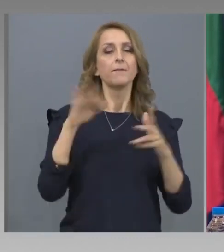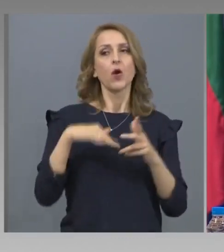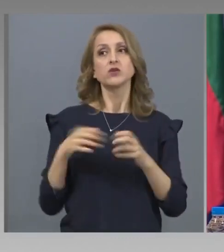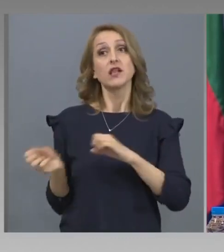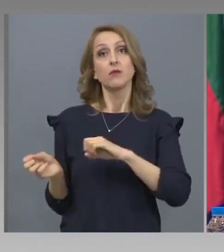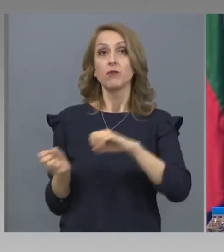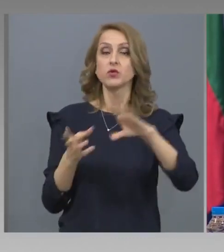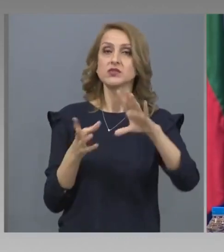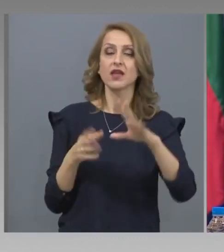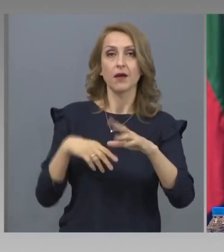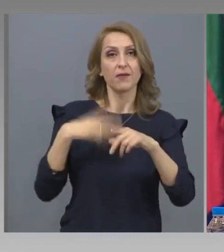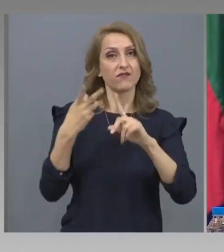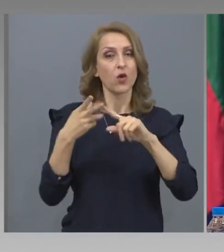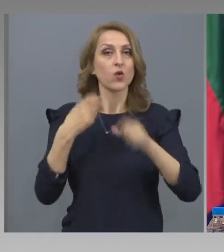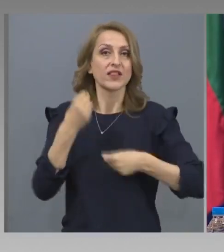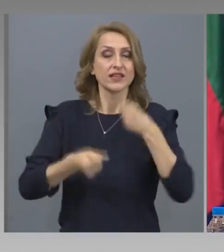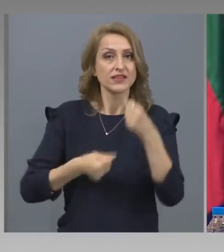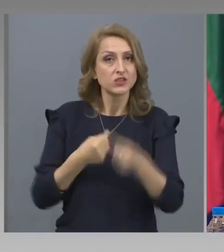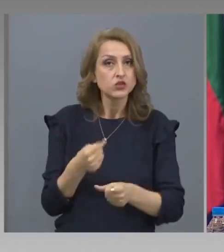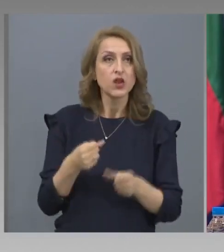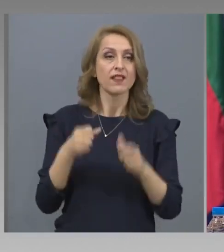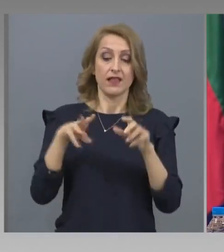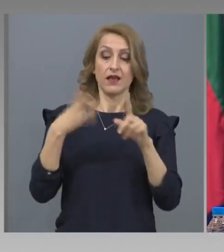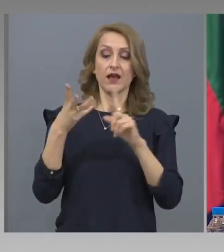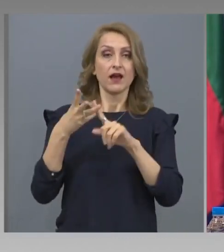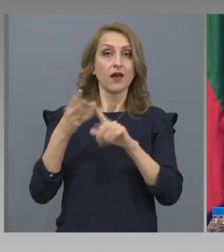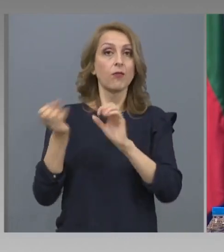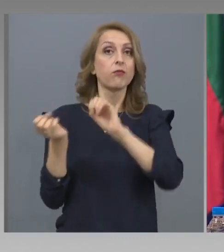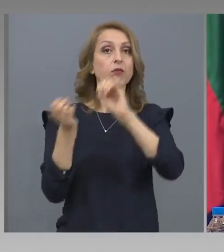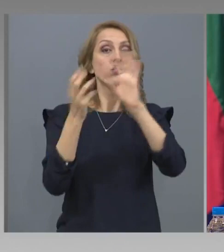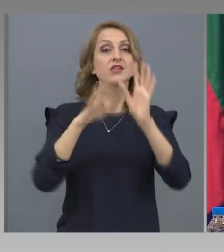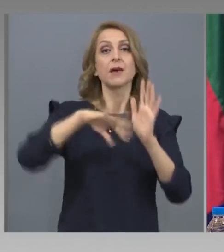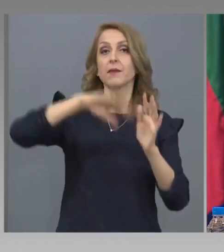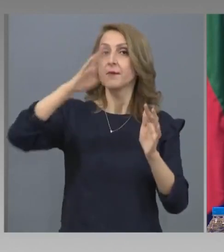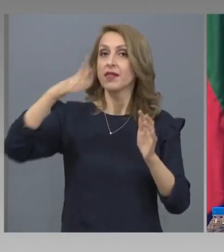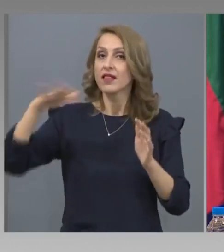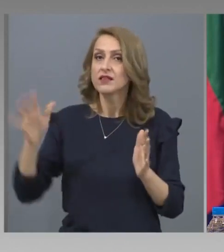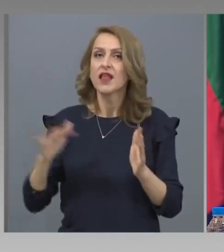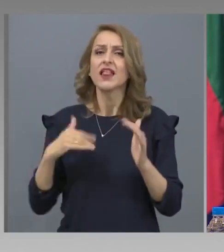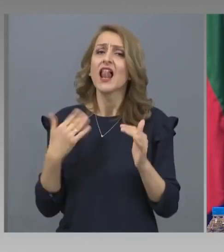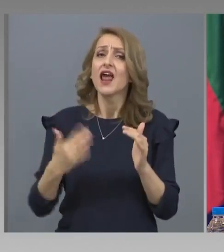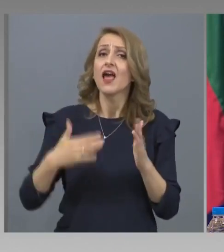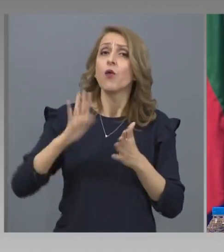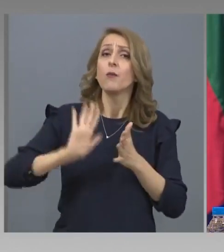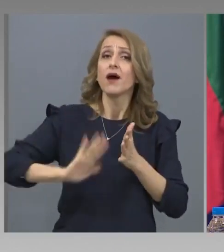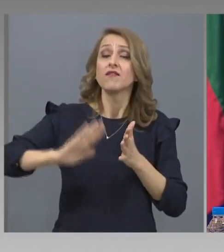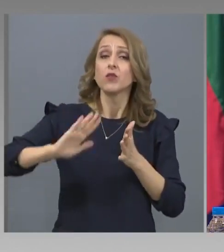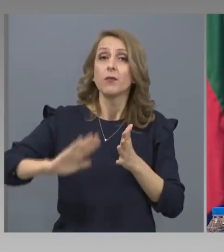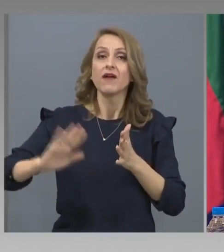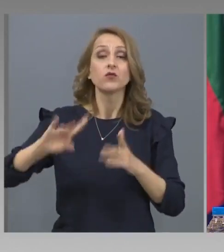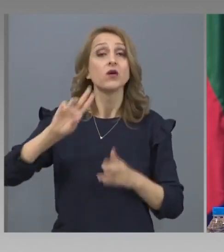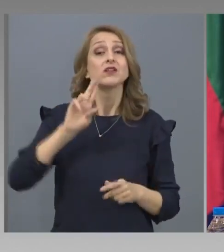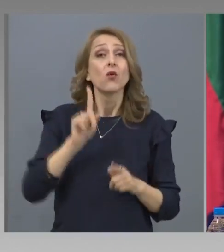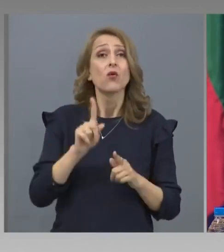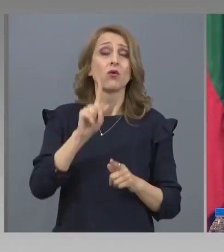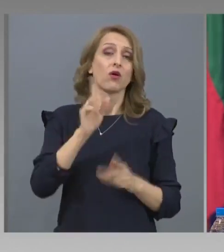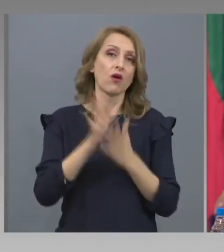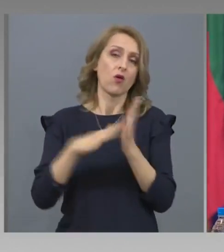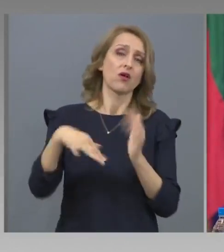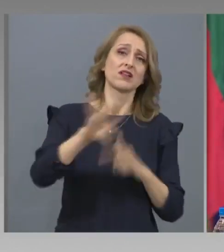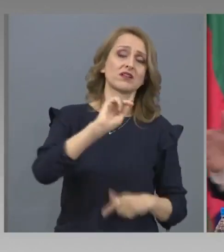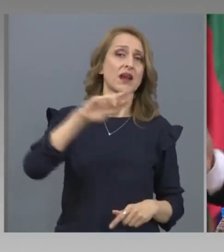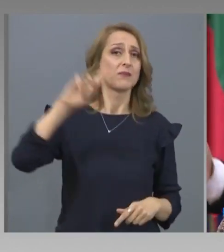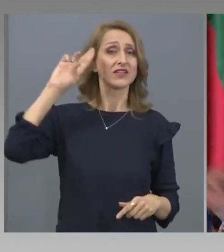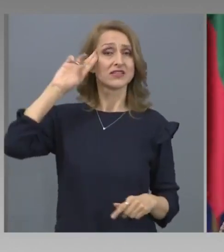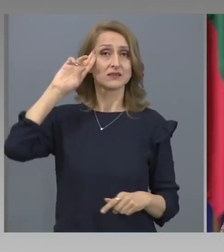планината. Ако всичко върви, леко да се върнем към нормалния живот. Тогава вече, ако се спазва, ще кажем,